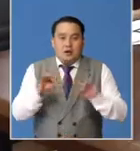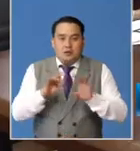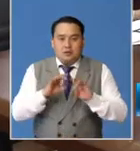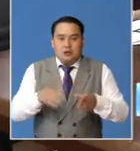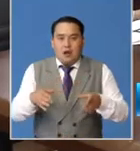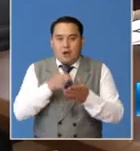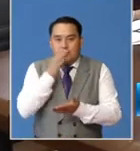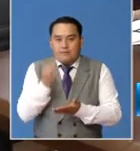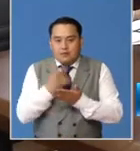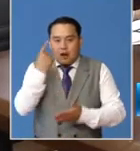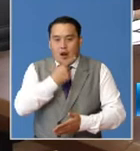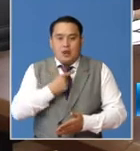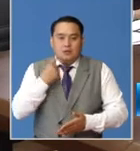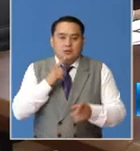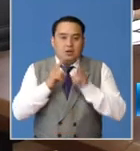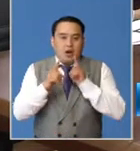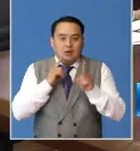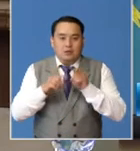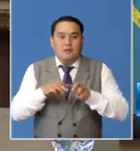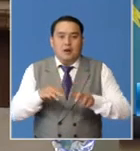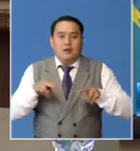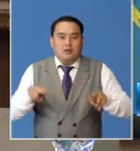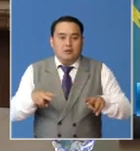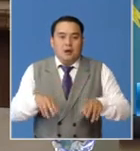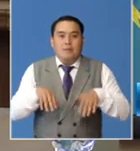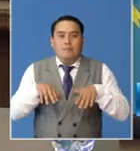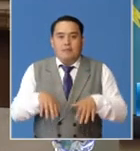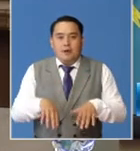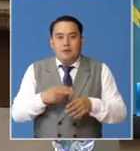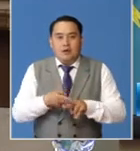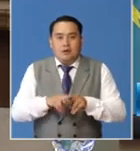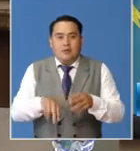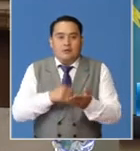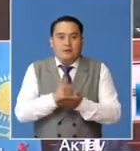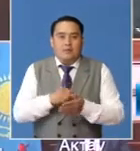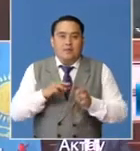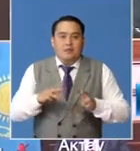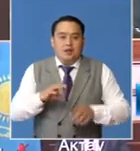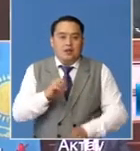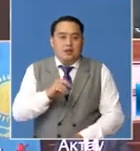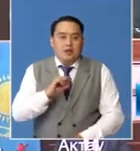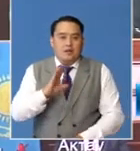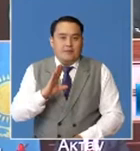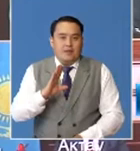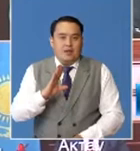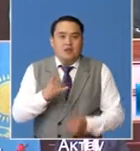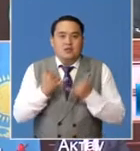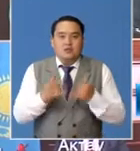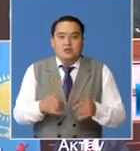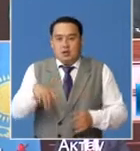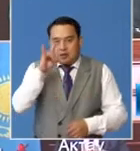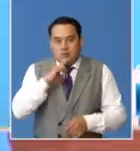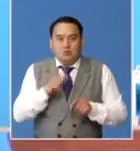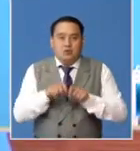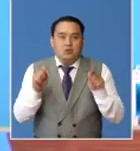рассказали ответственные лица на заседании правительства под председательством премьер-министра Бакытжана Сагынтаева. На сегодня в стране